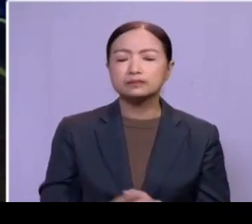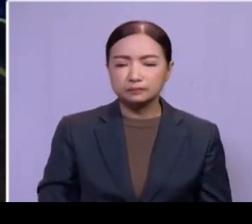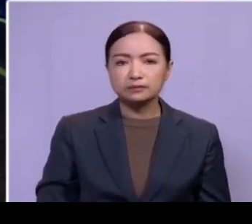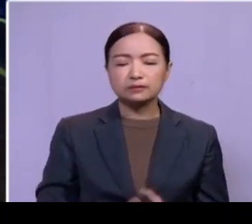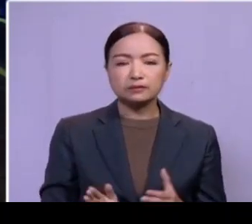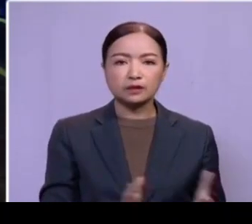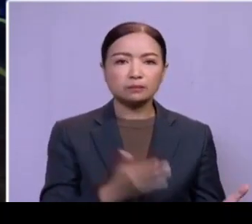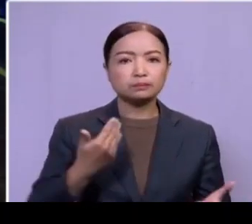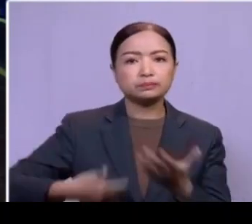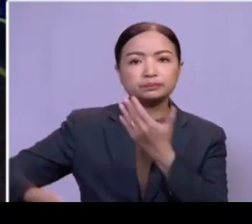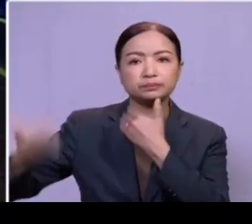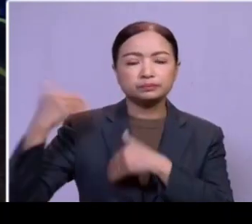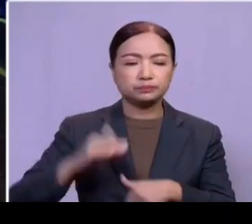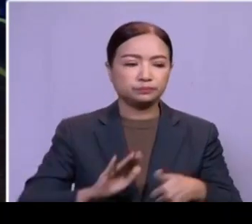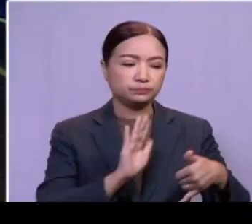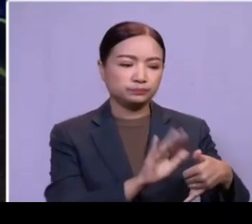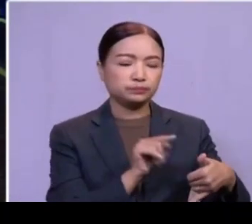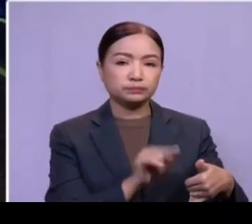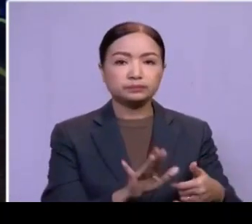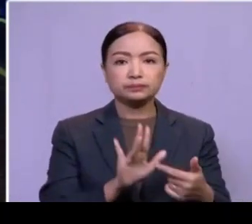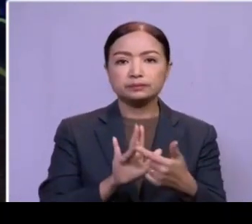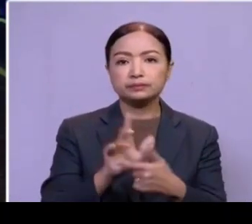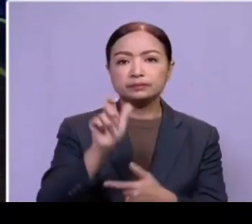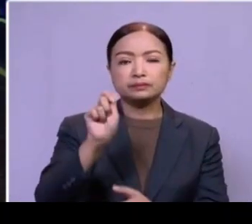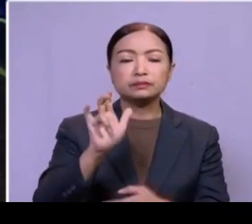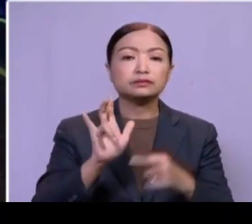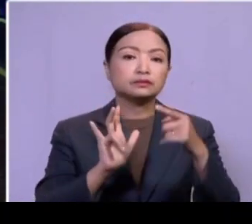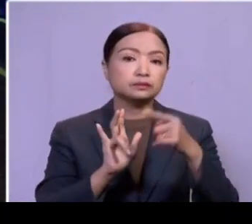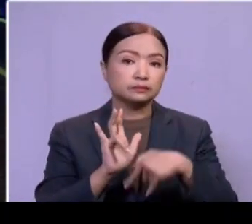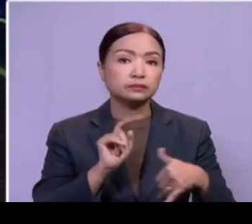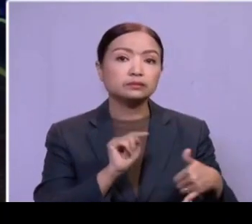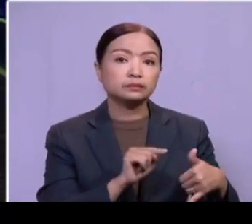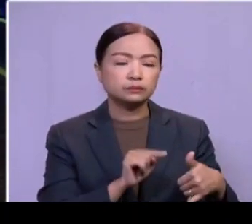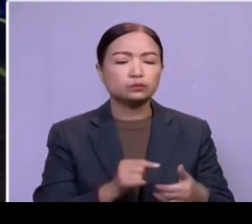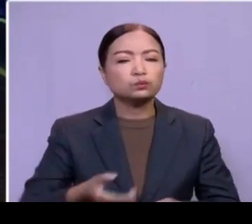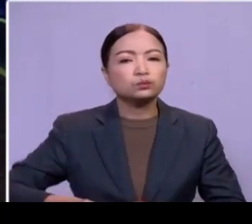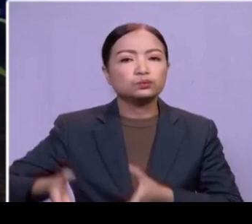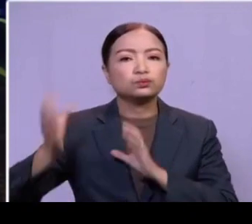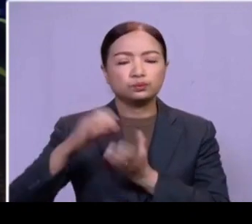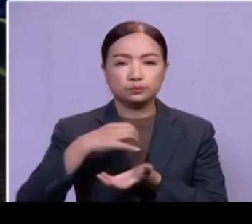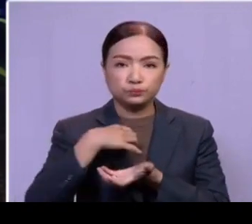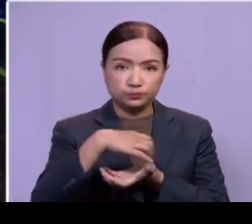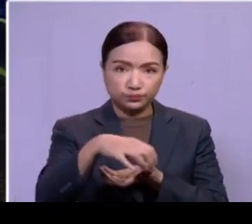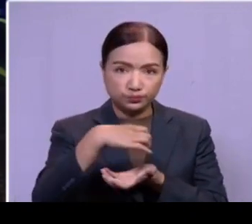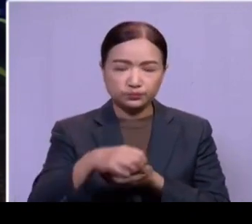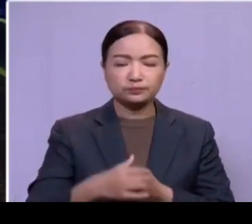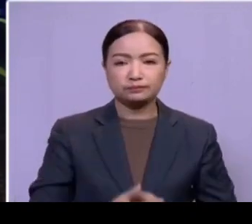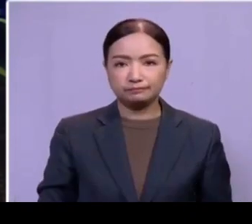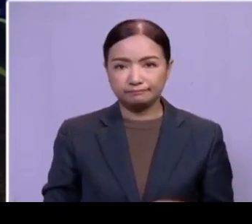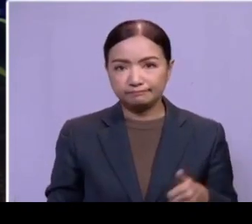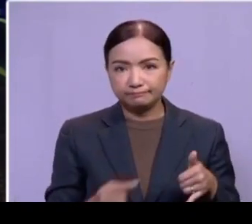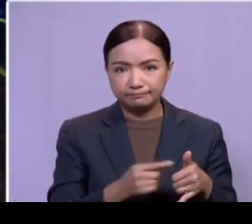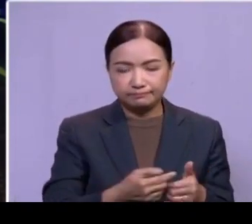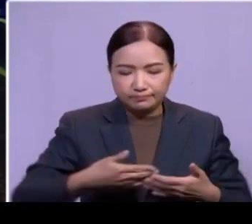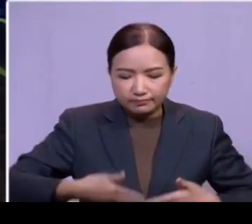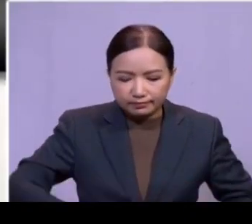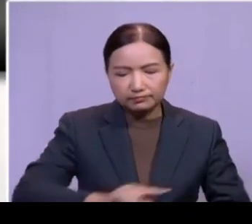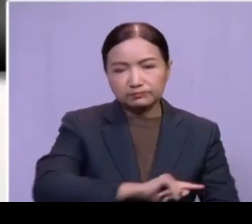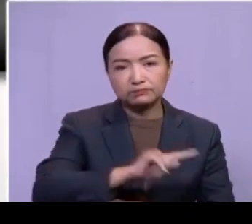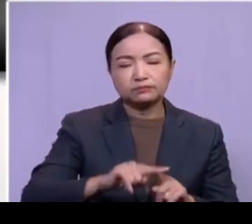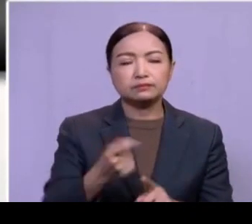ส่วนประวัติของทางคุณเอกชนสวัสดิ์อัศวเหมคุณผู้ชมฮะเราย้อนให้ฟังคร่าวๆกันนิดนึงว่าคุณเอ๋เนี่ยเกิด 19